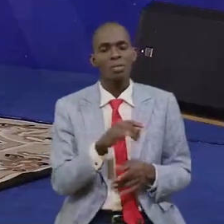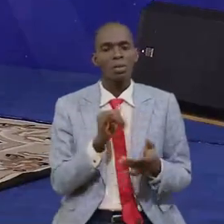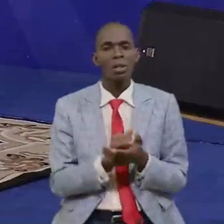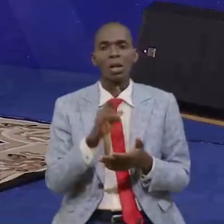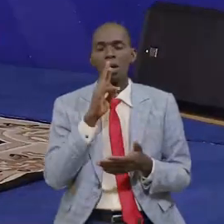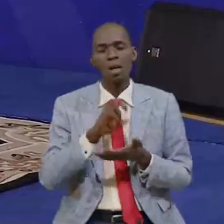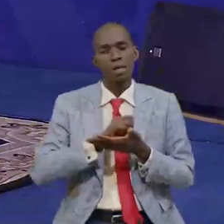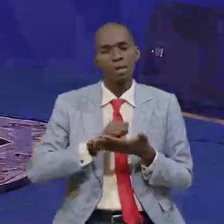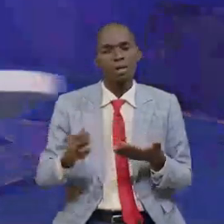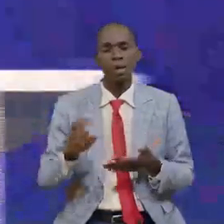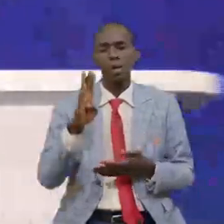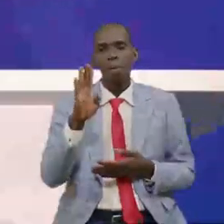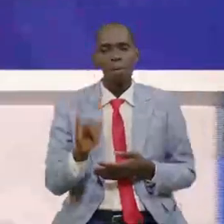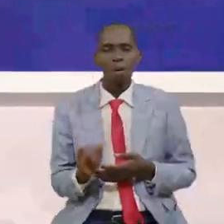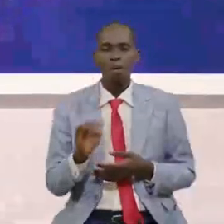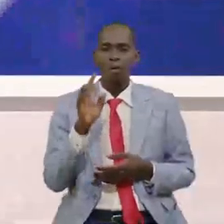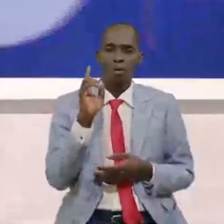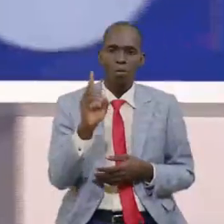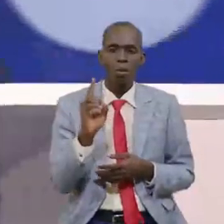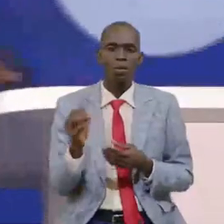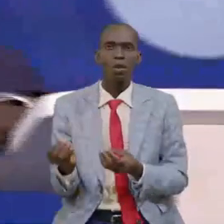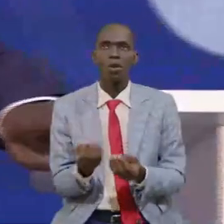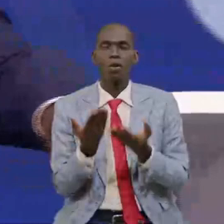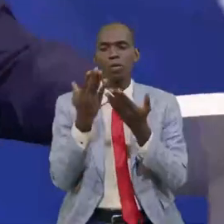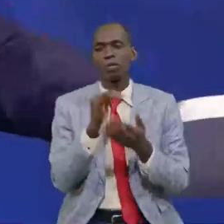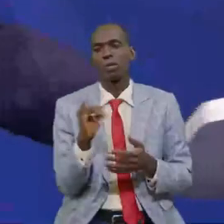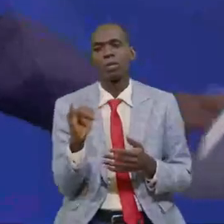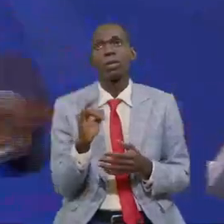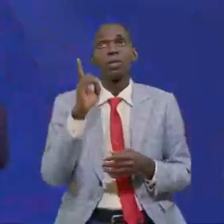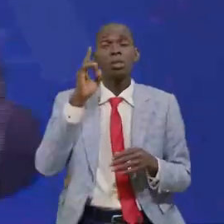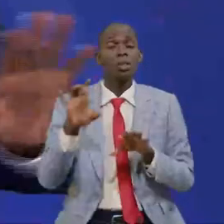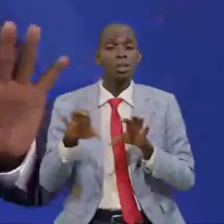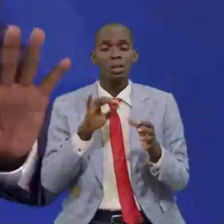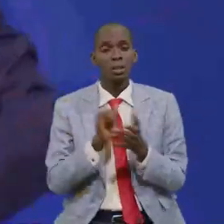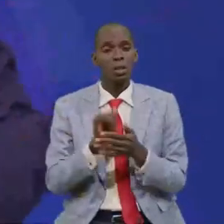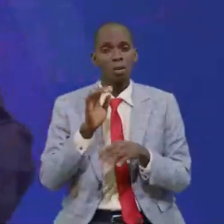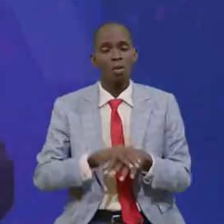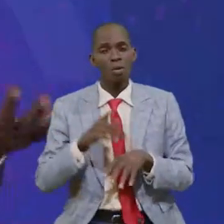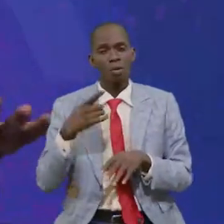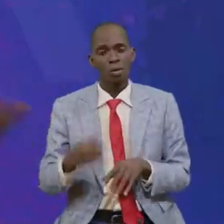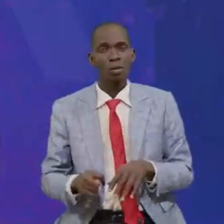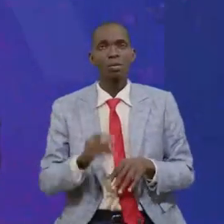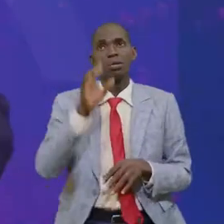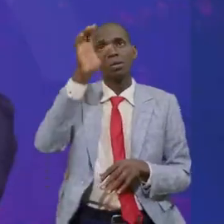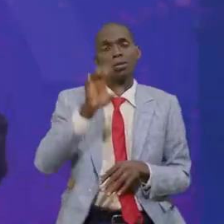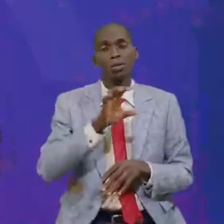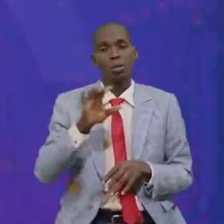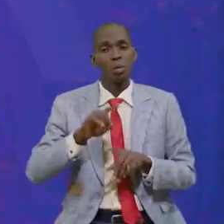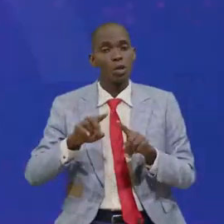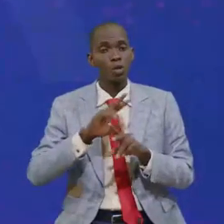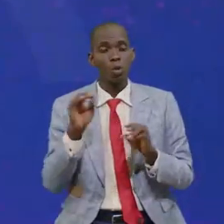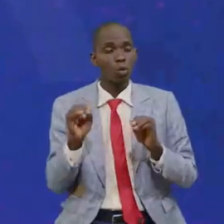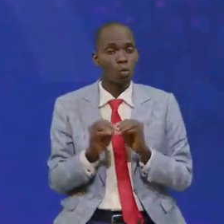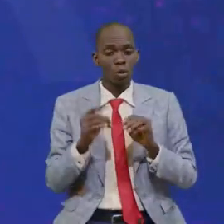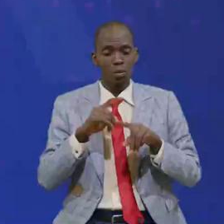sanctifiés. Par une seule offrande, il l'a fait sur la croix et il ne le fera plus.